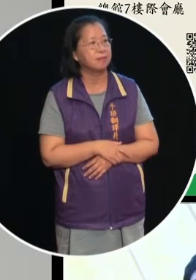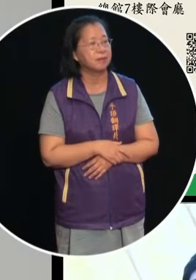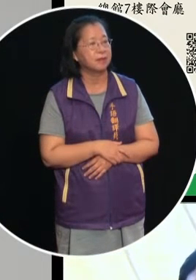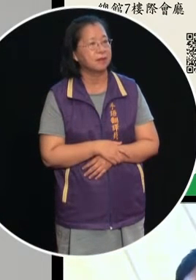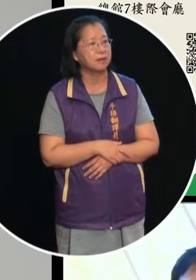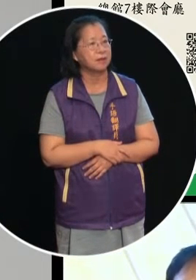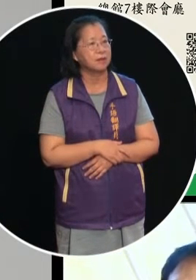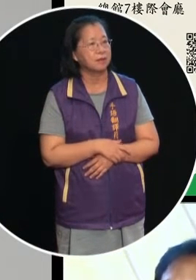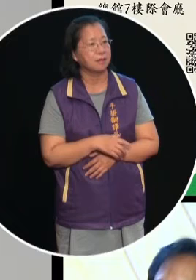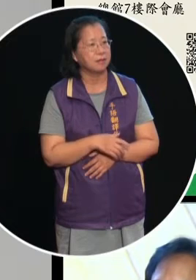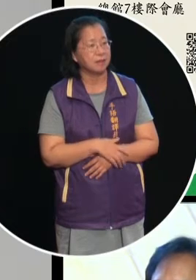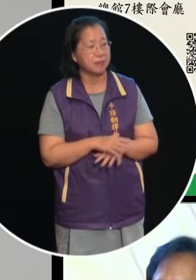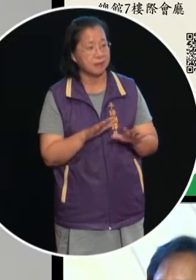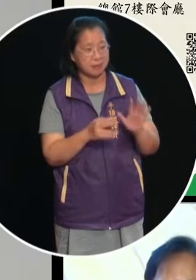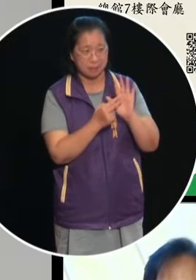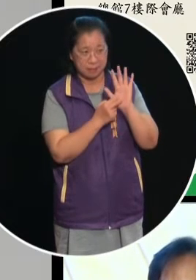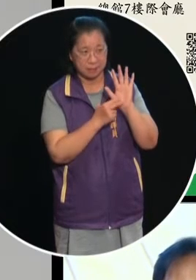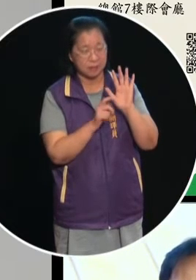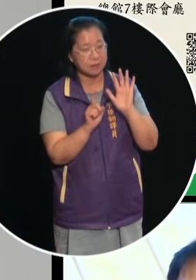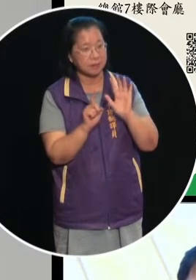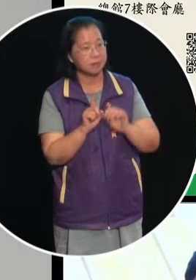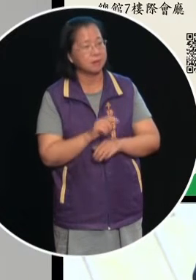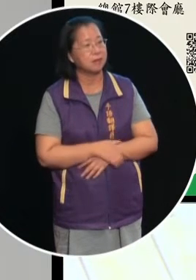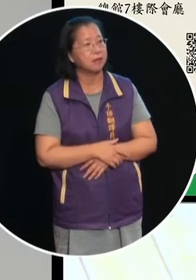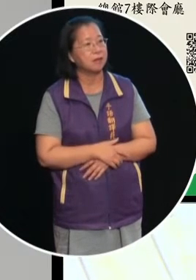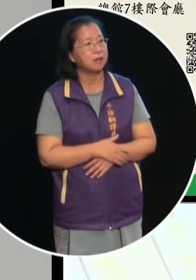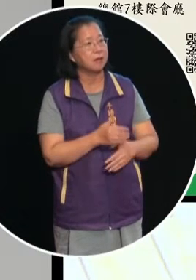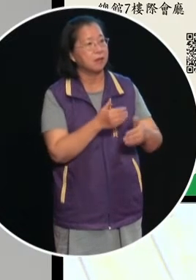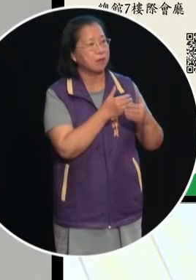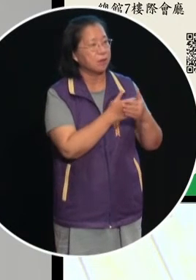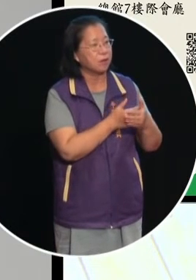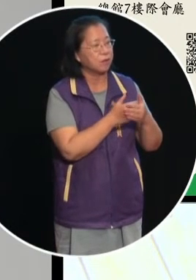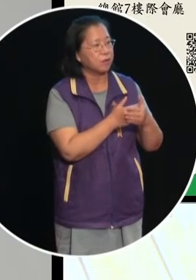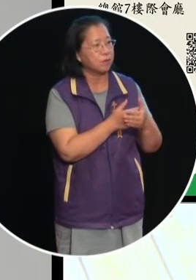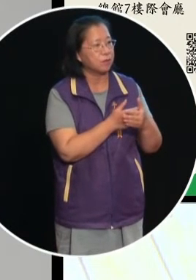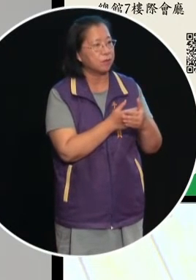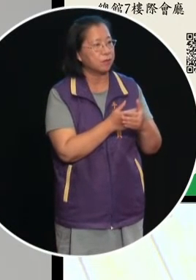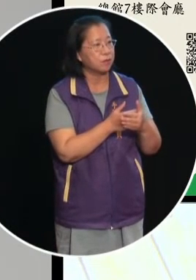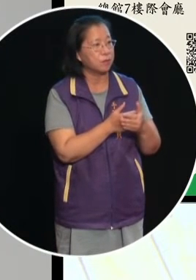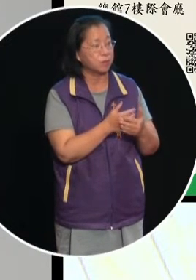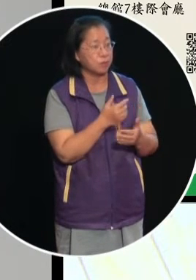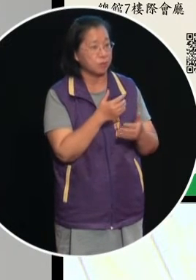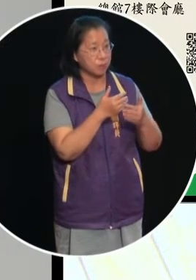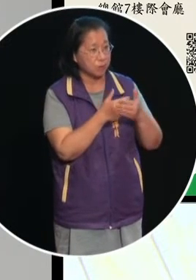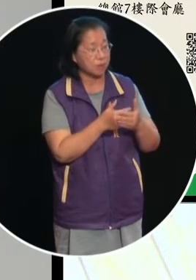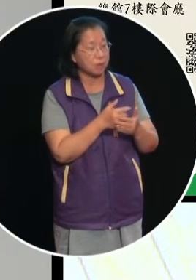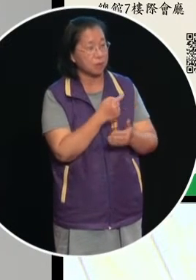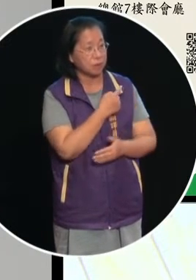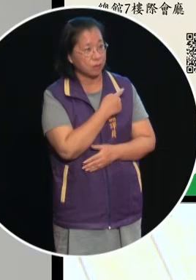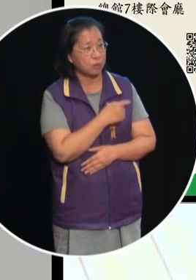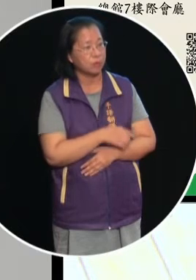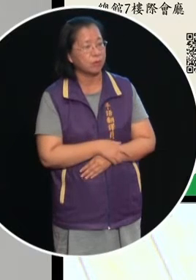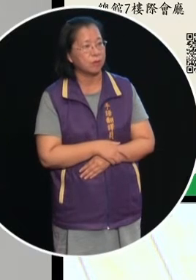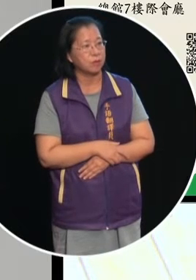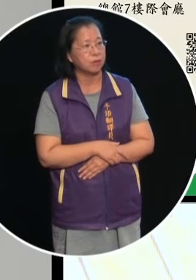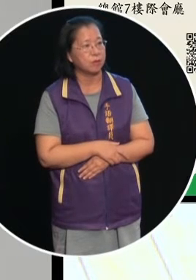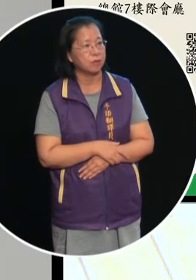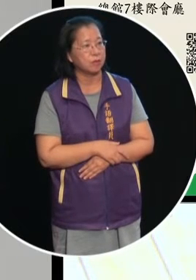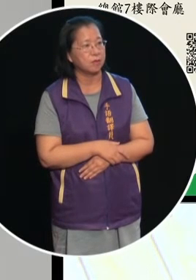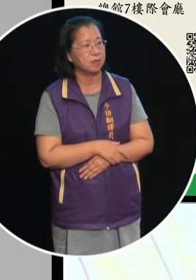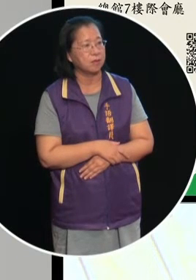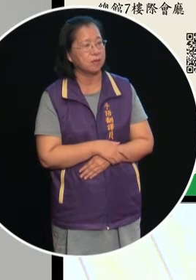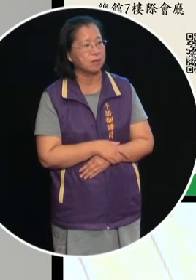本上不会发生的。而且中国越来越就也是没有什么，他们不会改